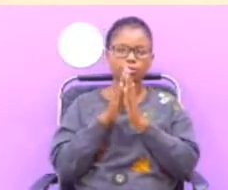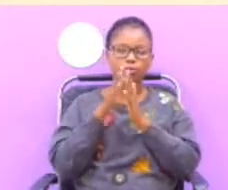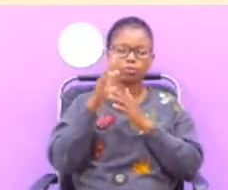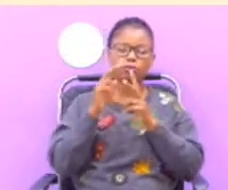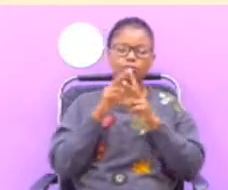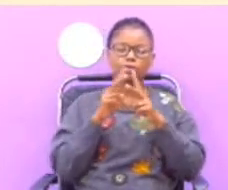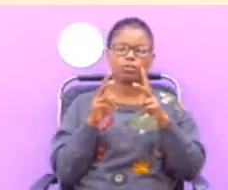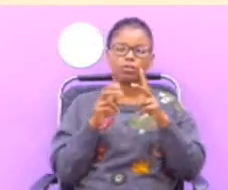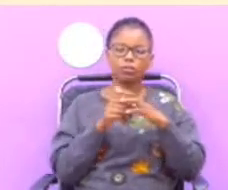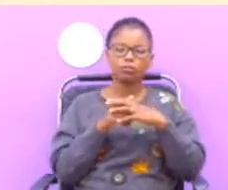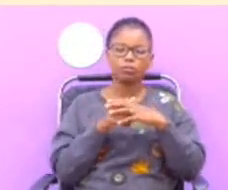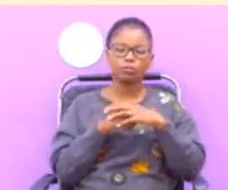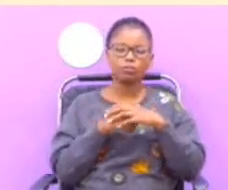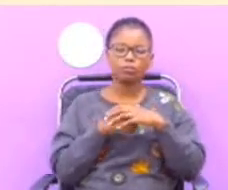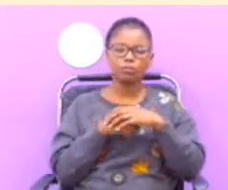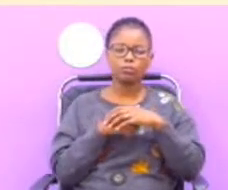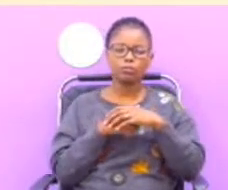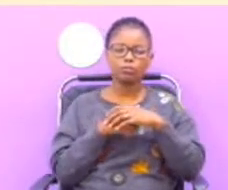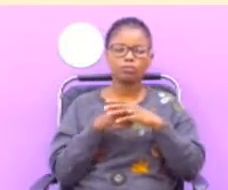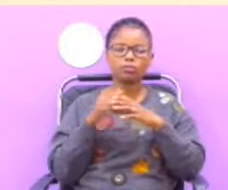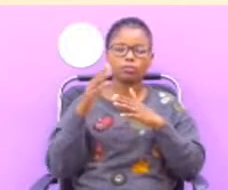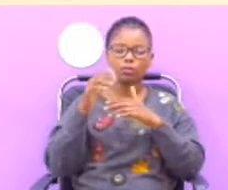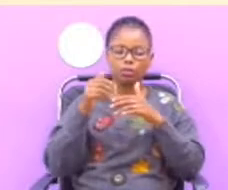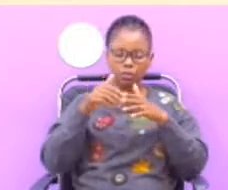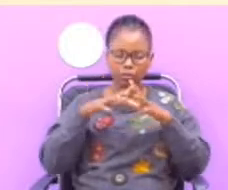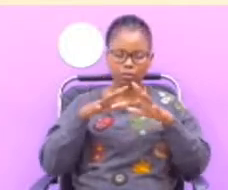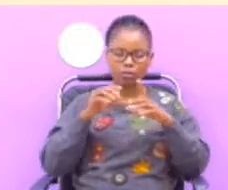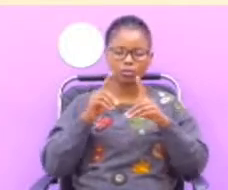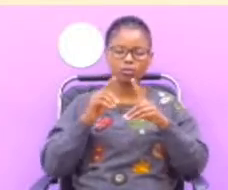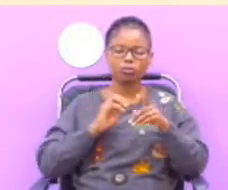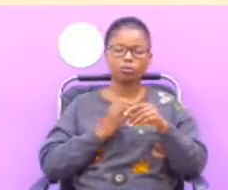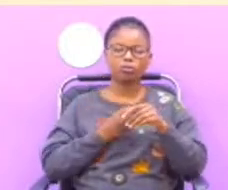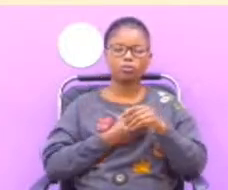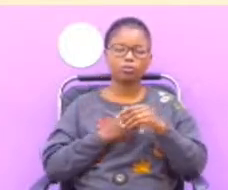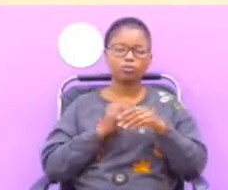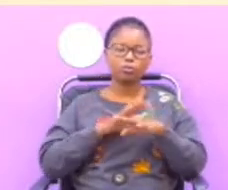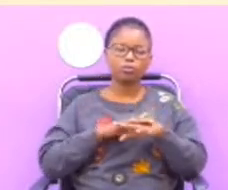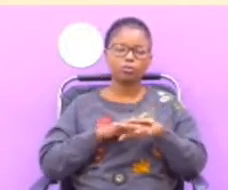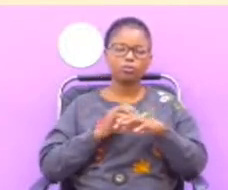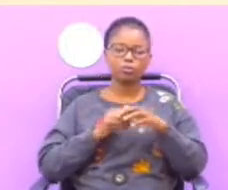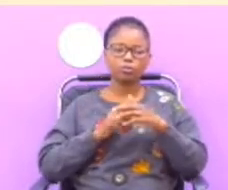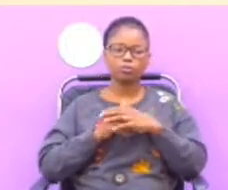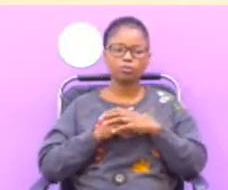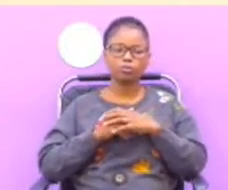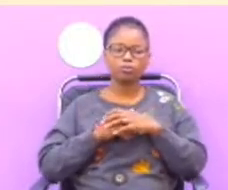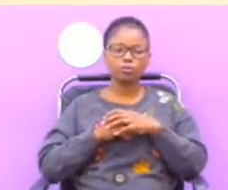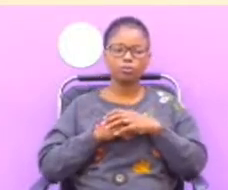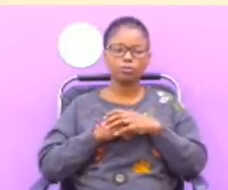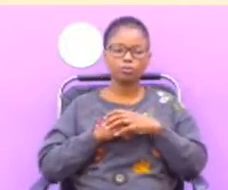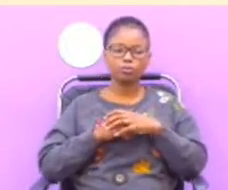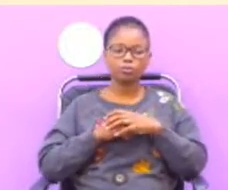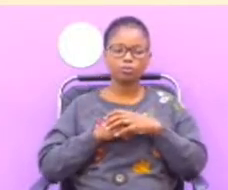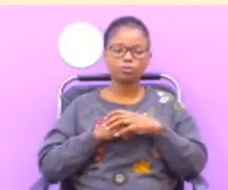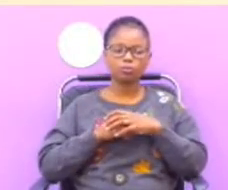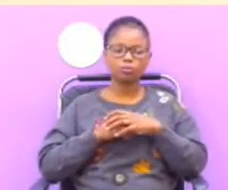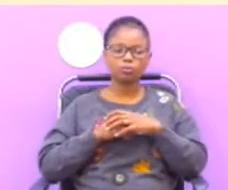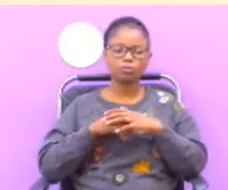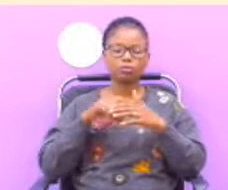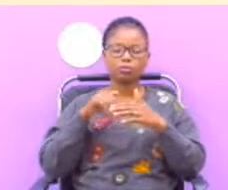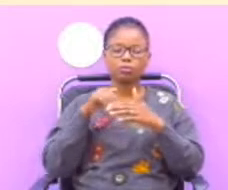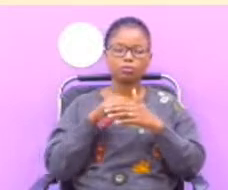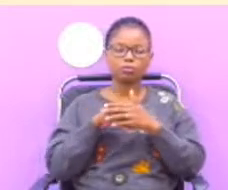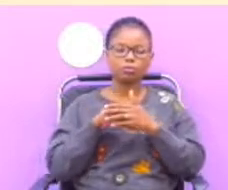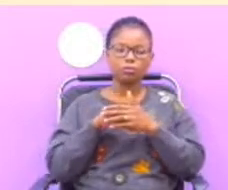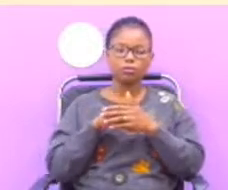sana. Ngai witũ nĩ atũrathime na atuĩke wega. Tũkĩingĩra thĩinĩ wa kamũrainĩ ga 11